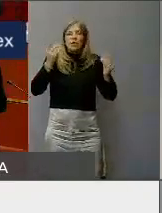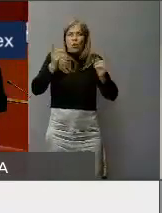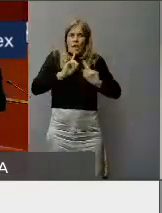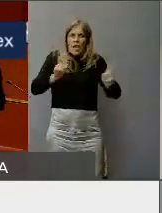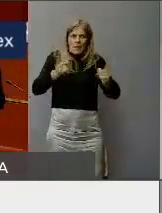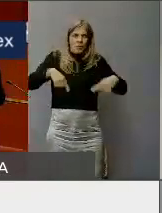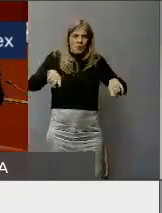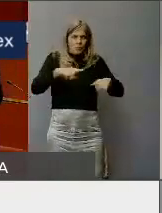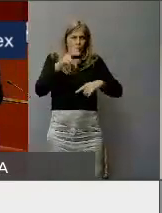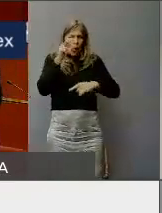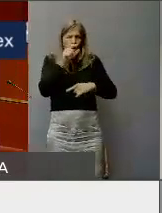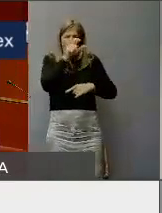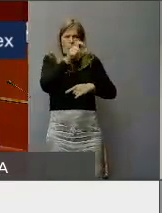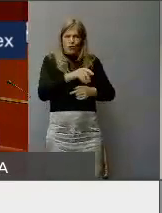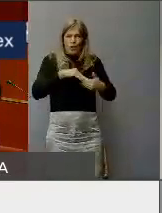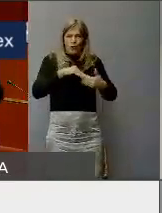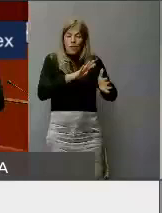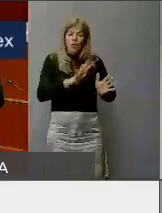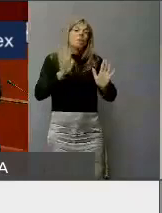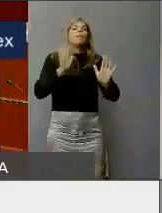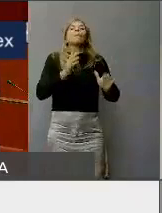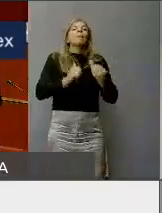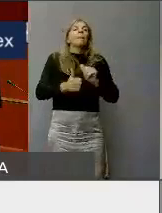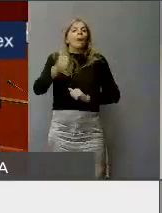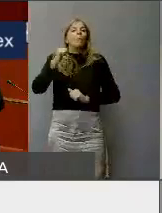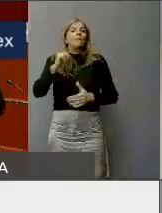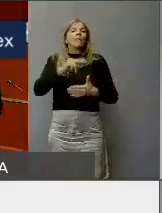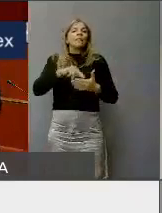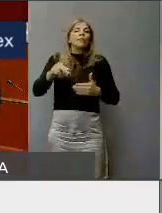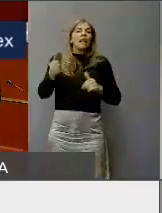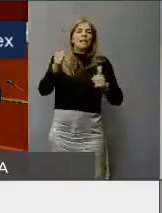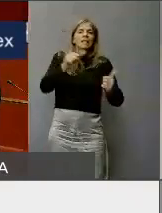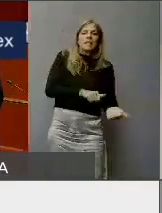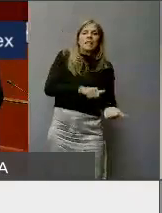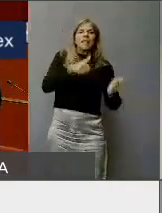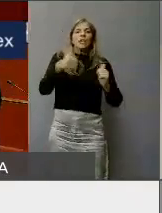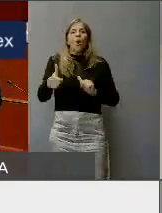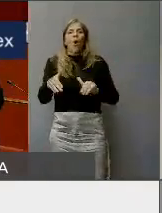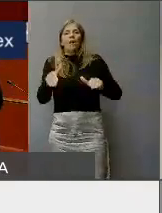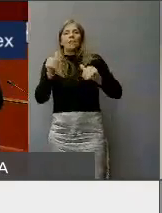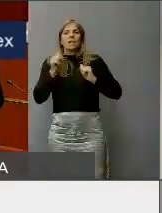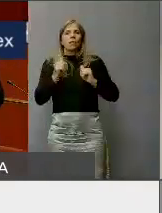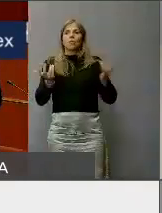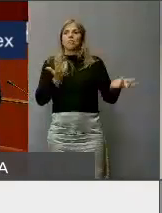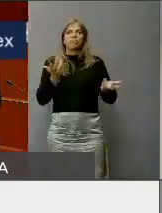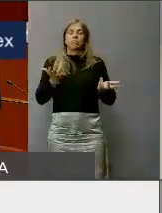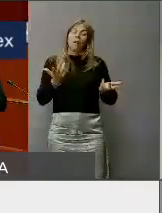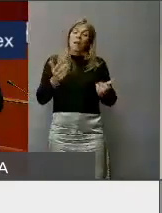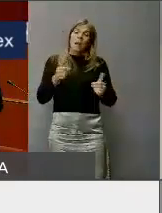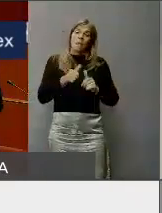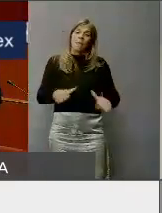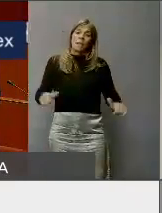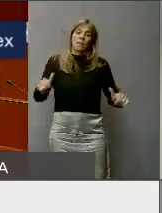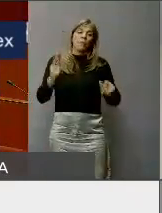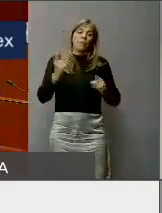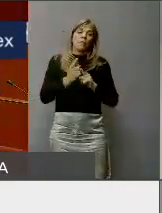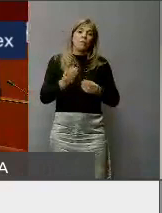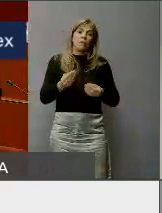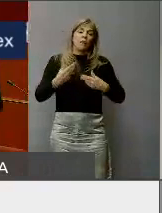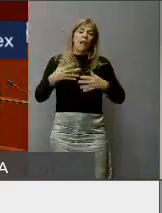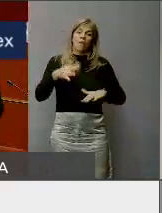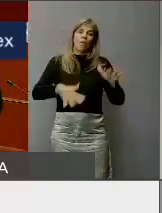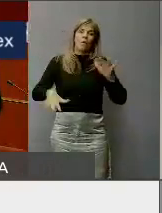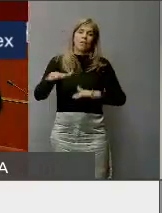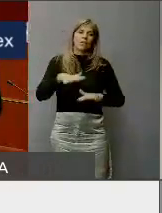dentro però penso che prima di votare sì no astenuto penso che il minimo sia avere gli elementi per votare quindi chiedo